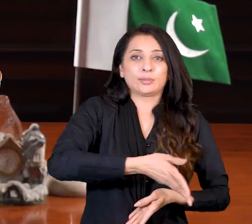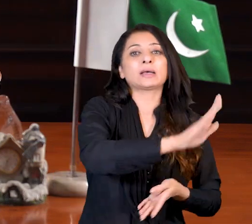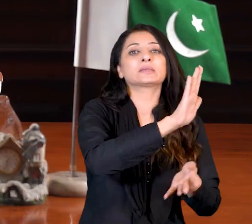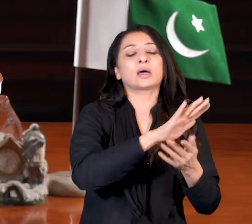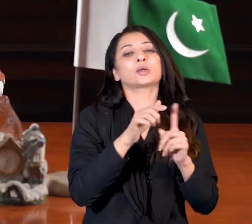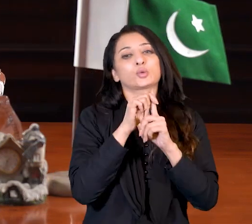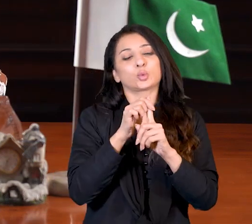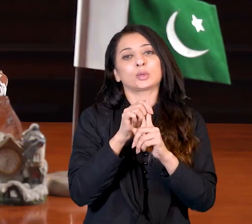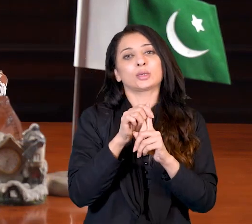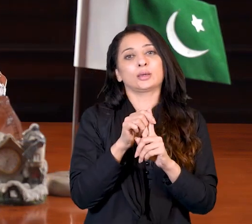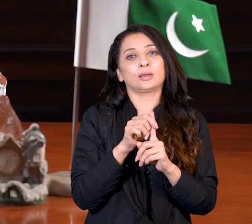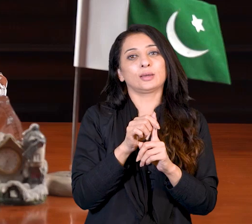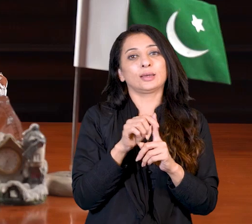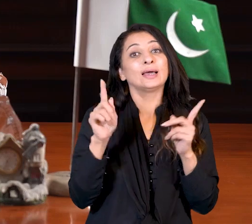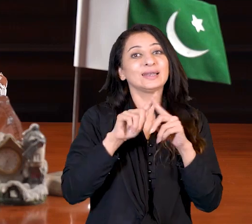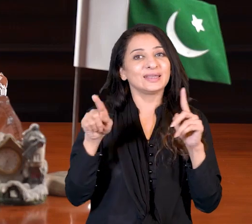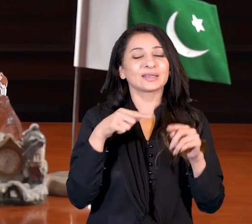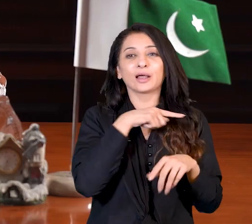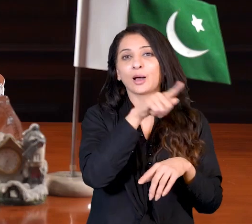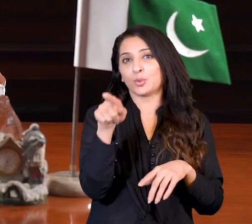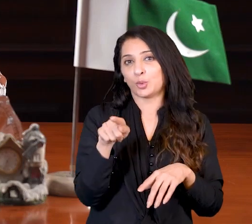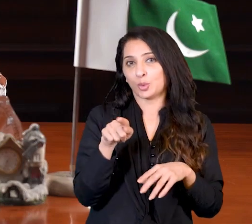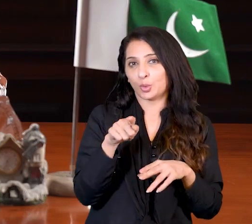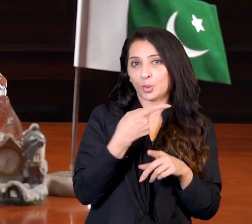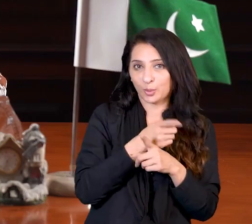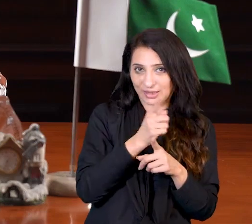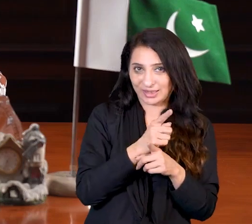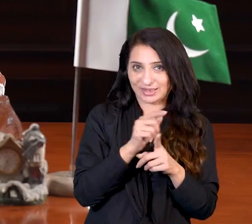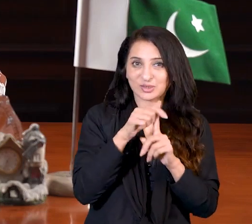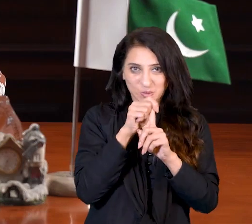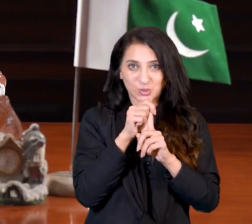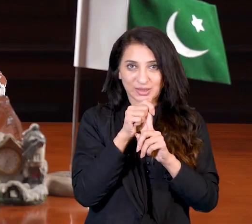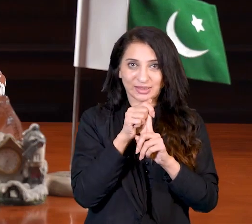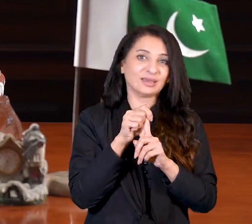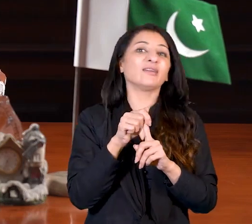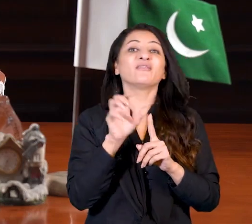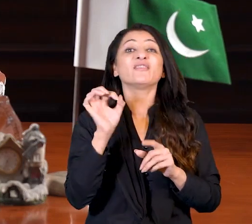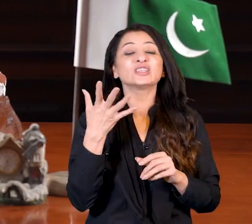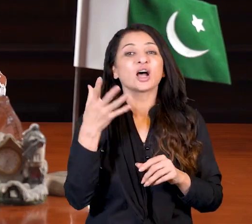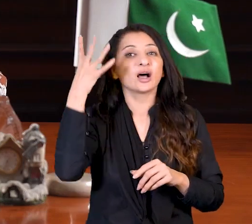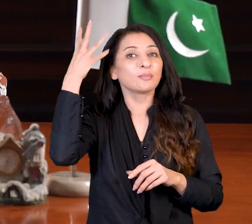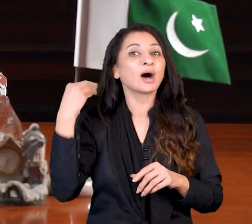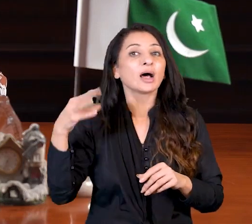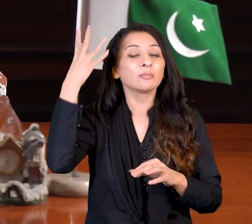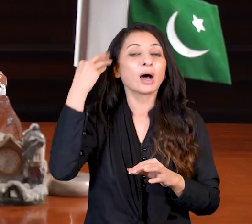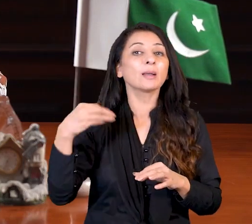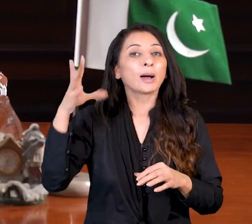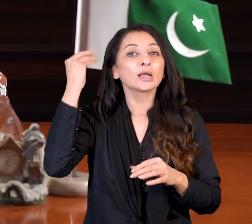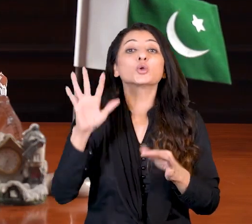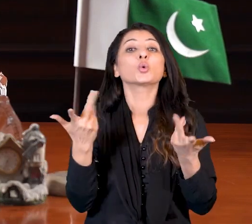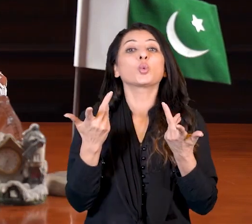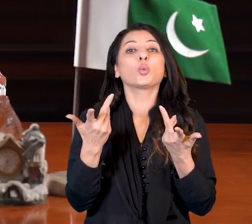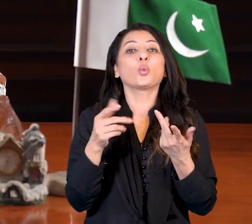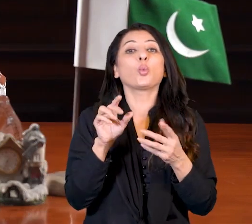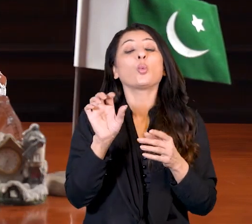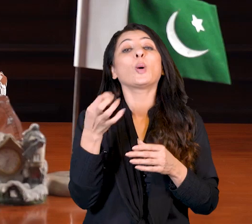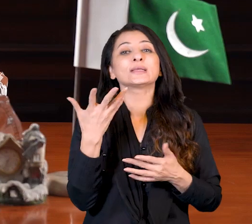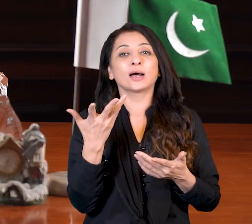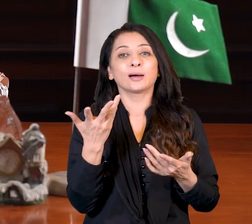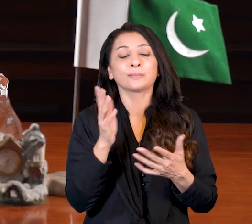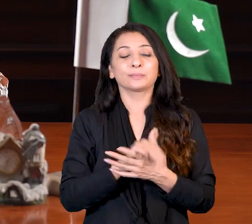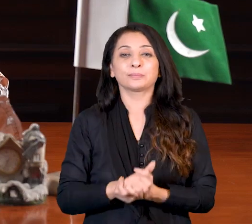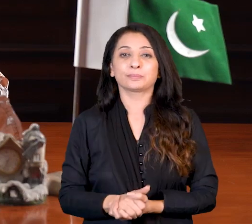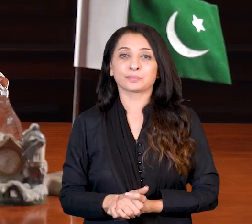करना होता है। लेकिन आपकी नॉलेज के लिए कुछ ज़रूरी कॉजेज़, उसकी वजूहात और अलामतें मैं बताती